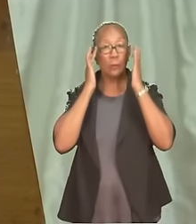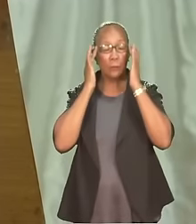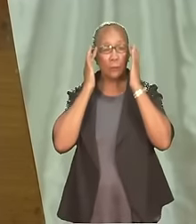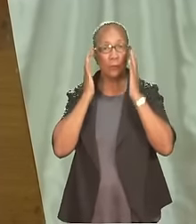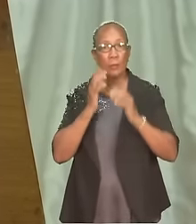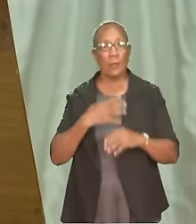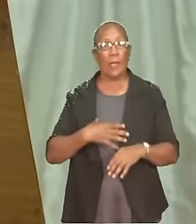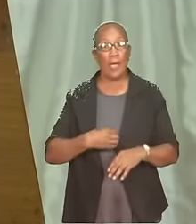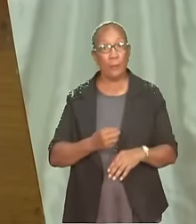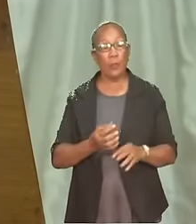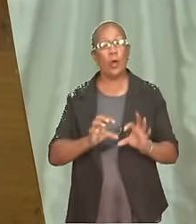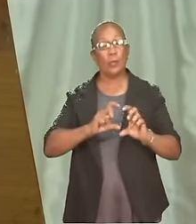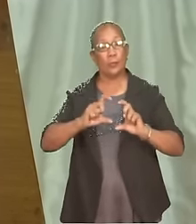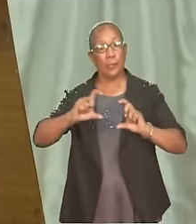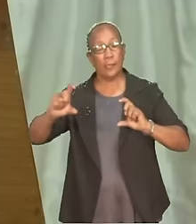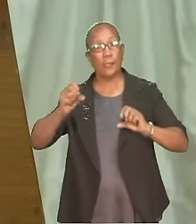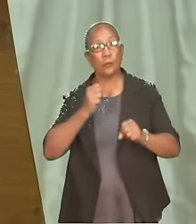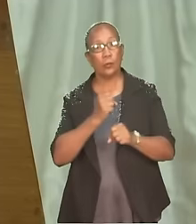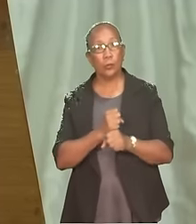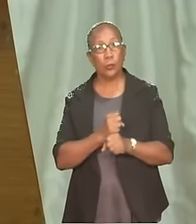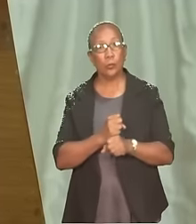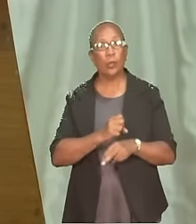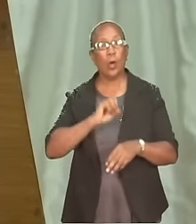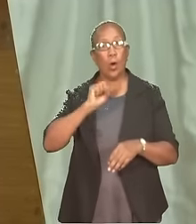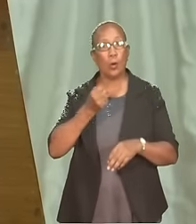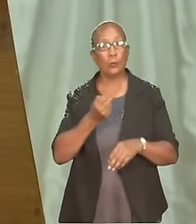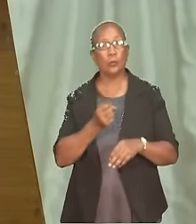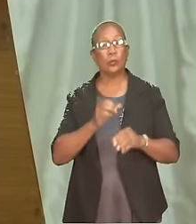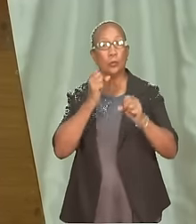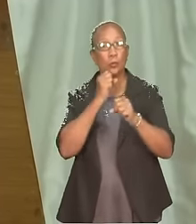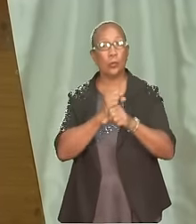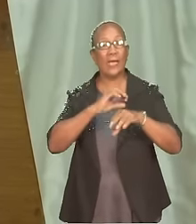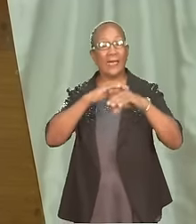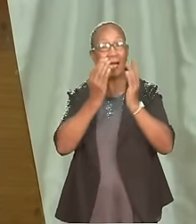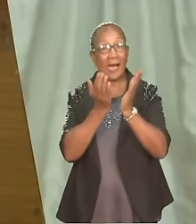We hebben nog een traject af te leggen om te voldoen aan alle compliance